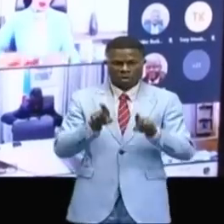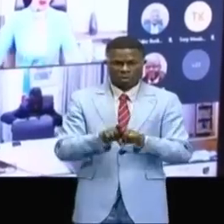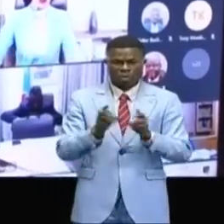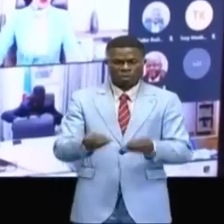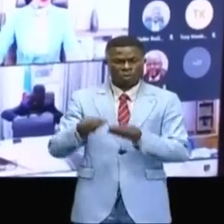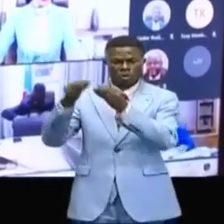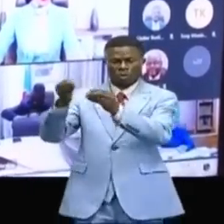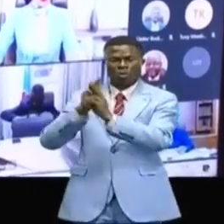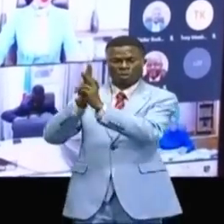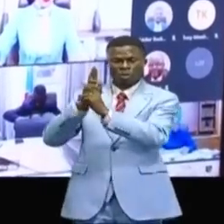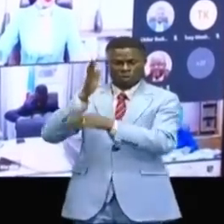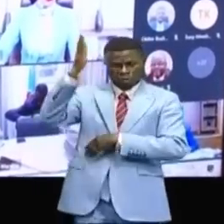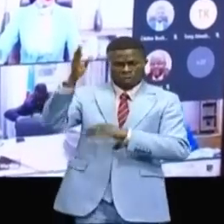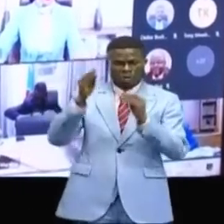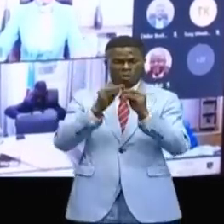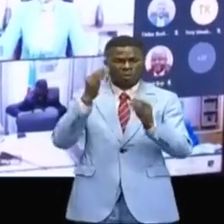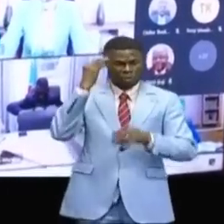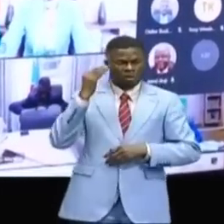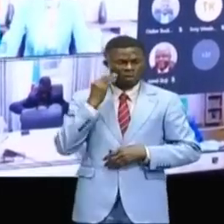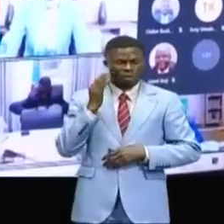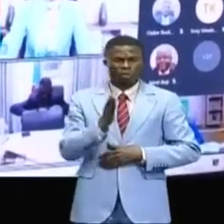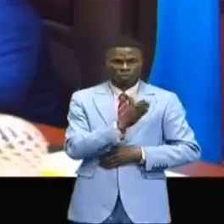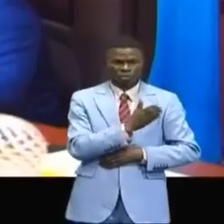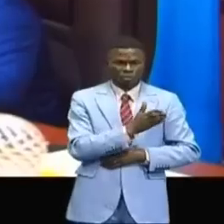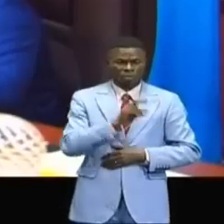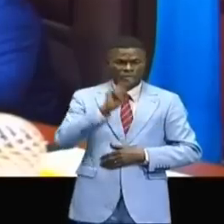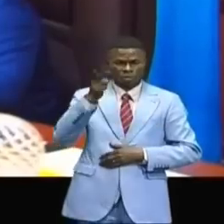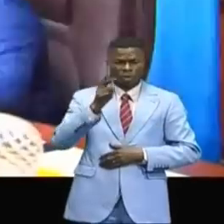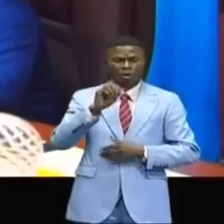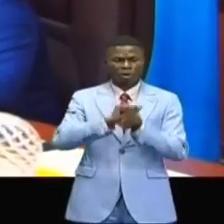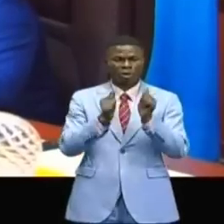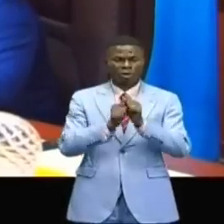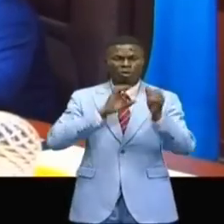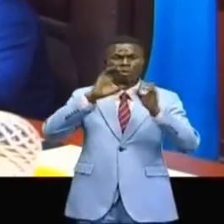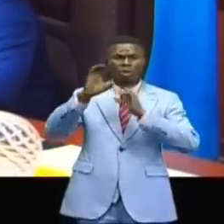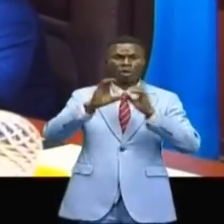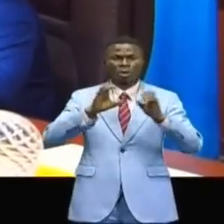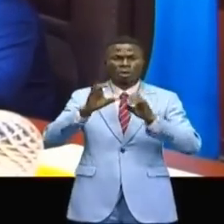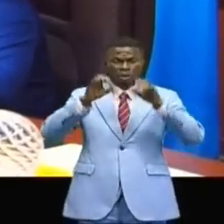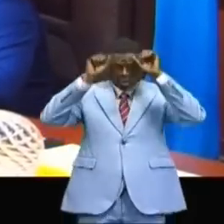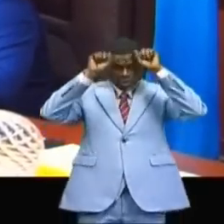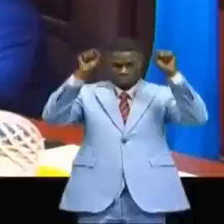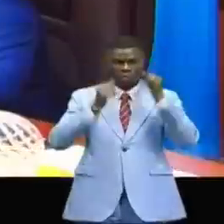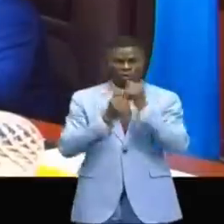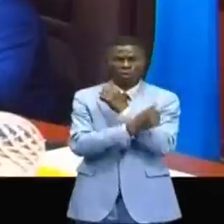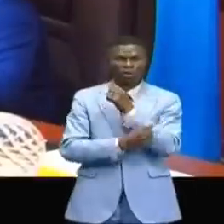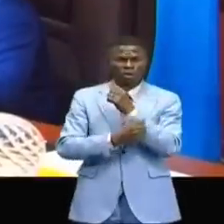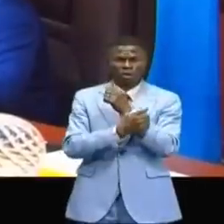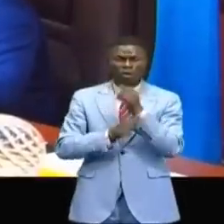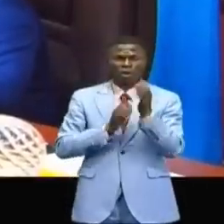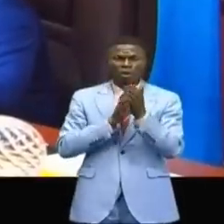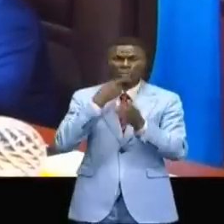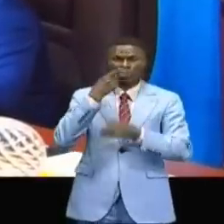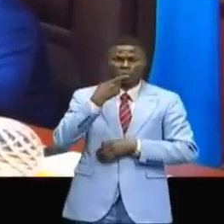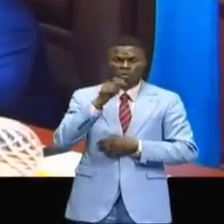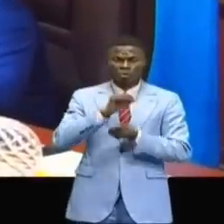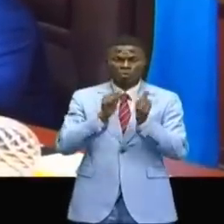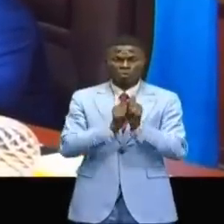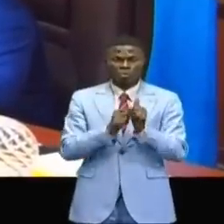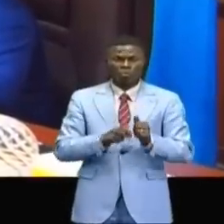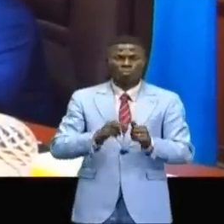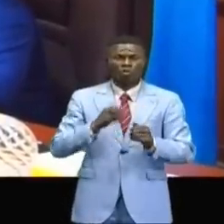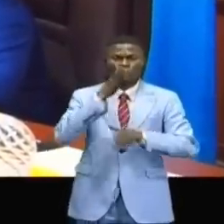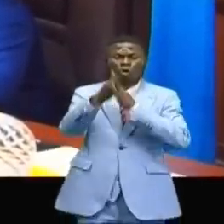soumis prochainement au Conseil des ministres. Le 2e point de la communication du président de la République a porté sur les vols de